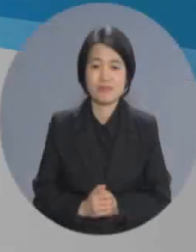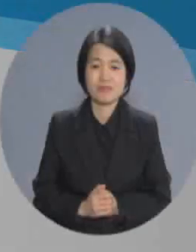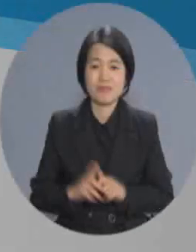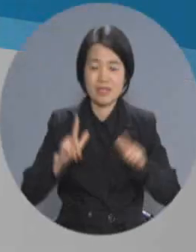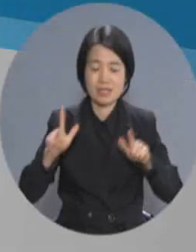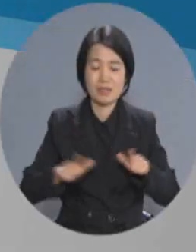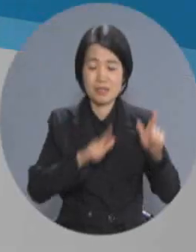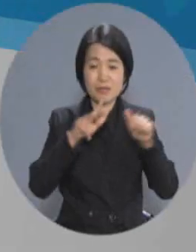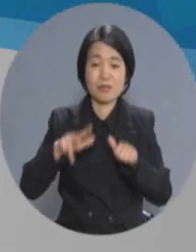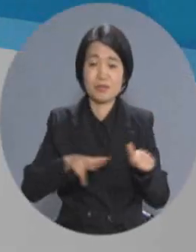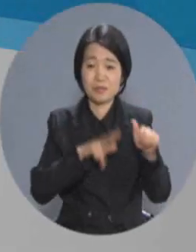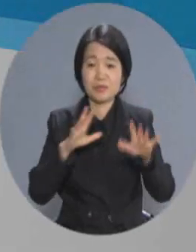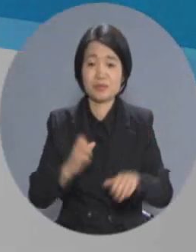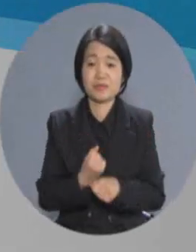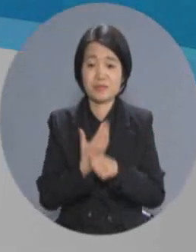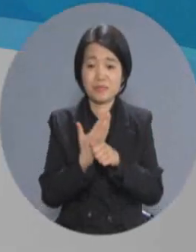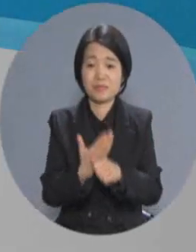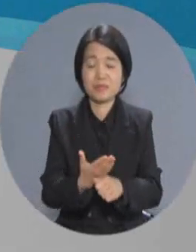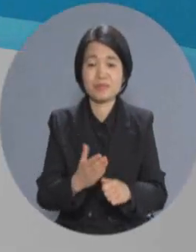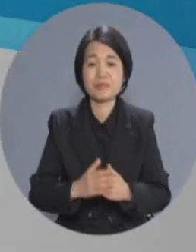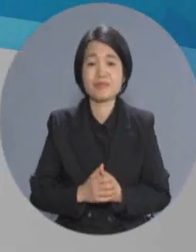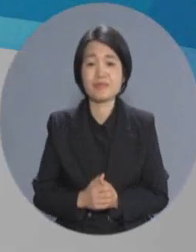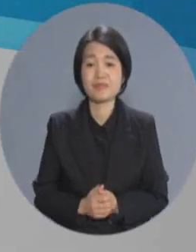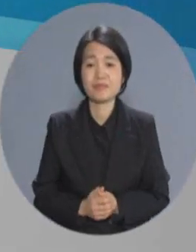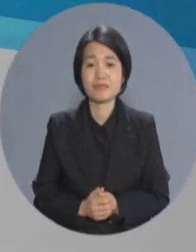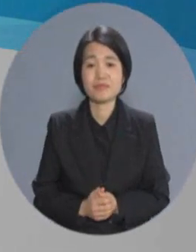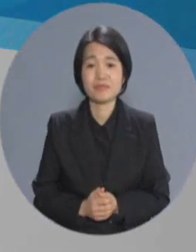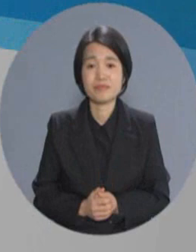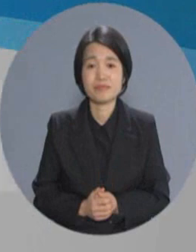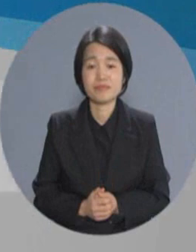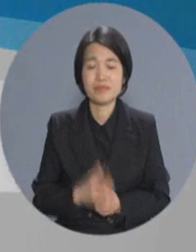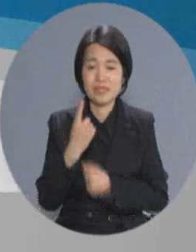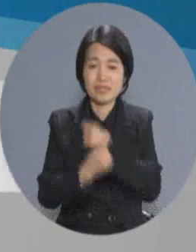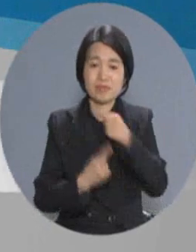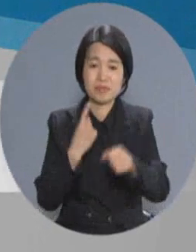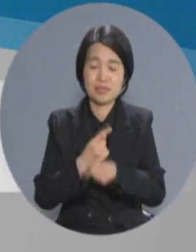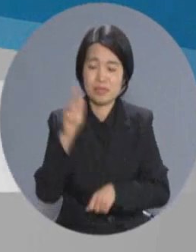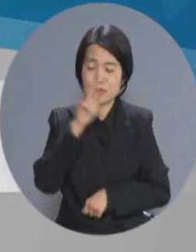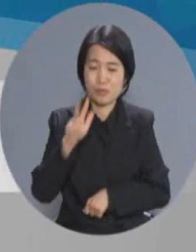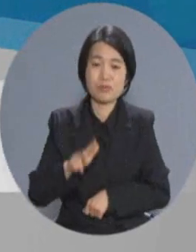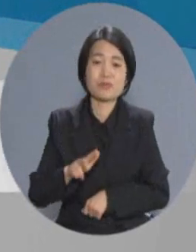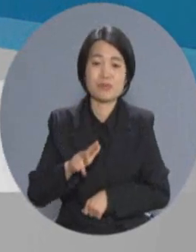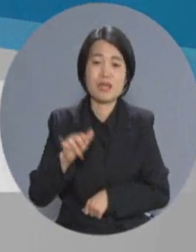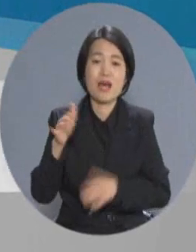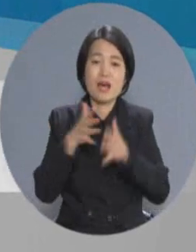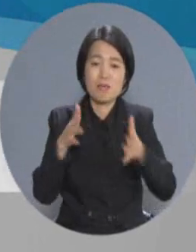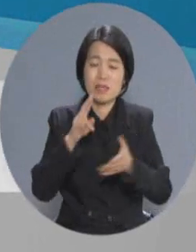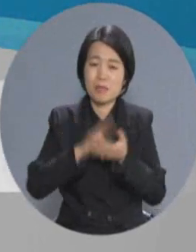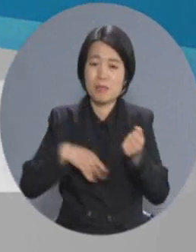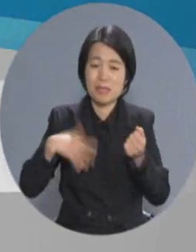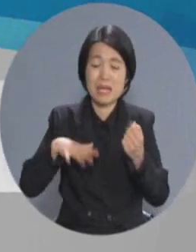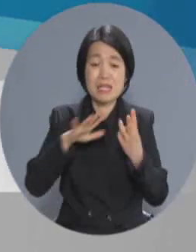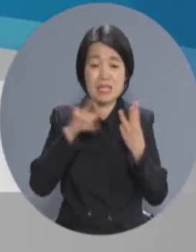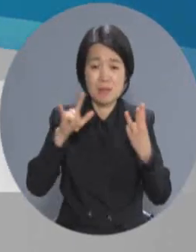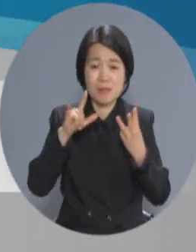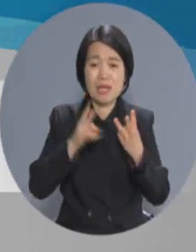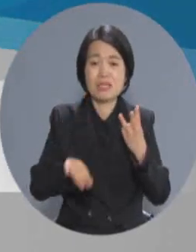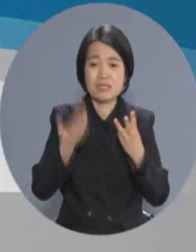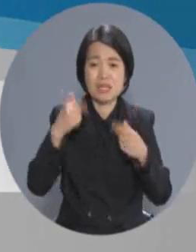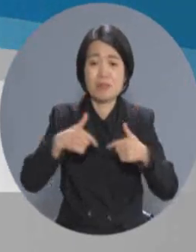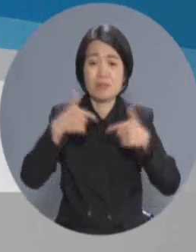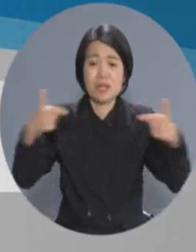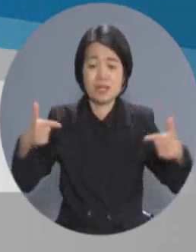날씨와 생활정보 정리해드리는 생활포커스입니다 1년만에 전국 아파트 미분양 물량이 3배 이상 증가한 것으로